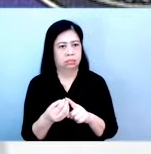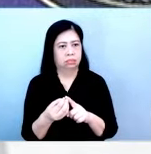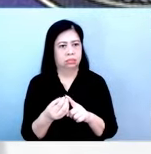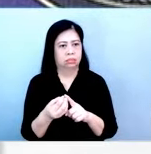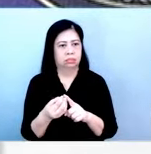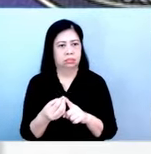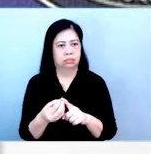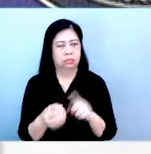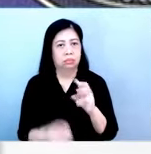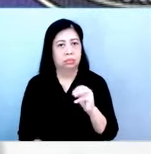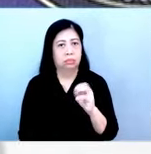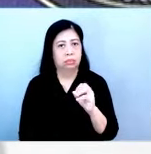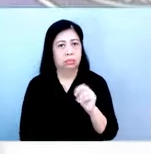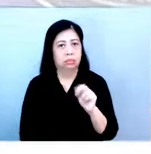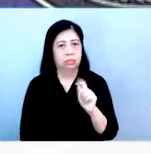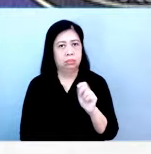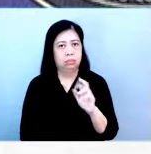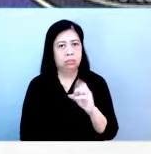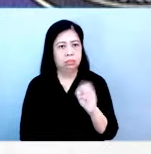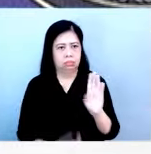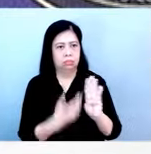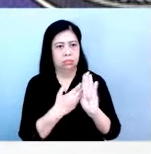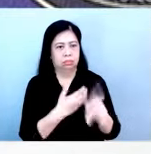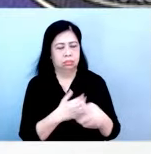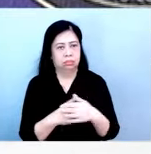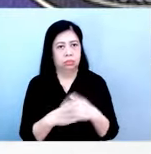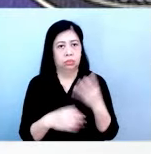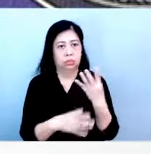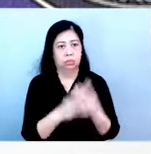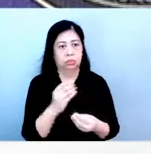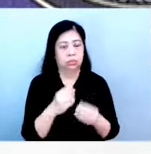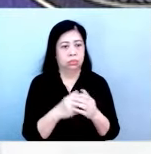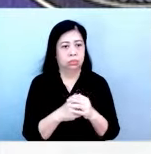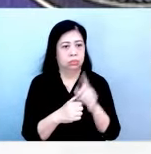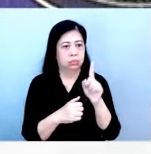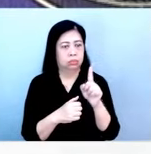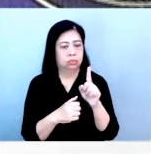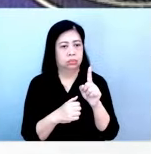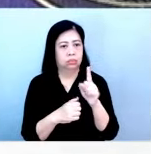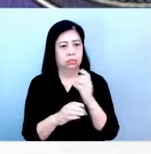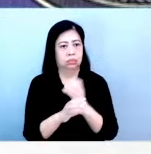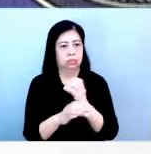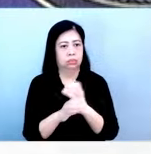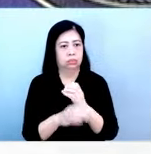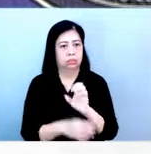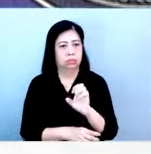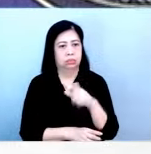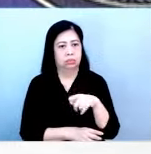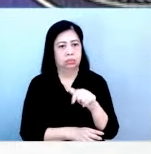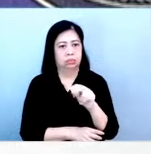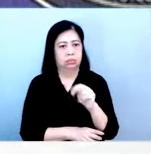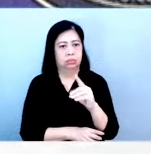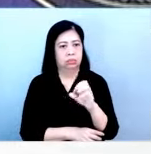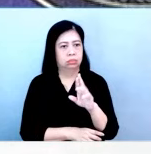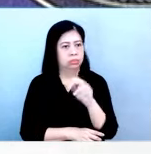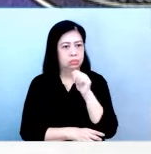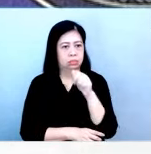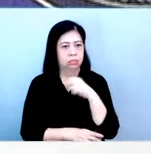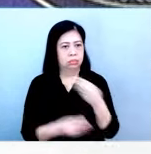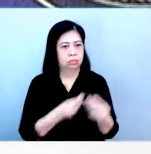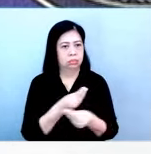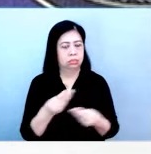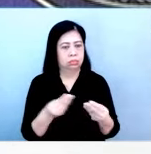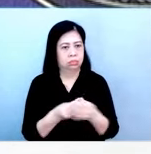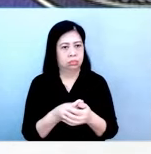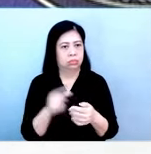ho, na ibalik na ho namin ng maayos. Yung nawawala pong isang unit na expander, hindi po ako yung nagtransaksyon nun. Ngayon po